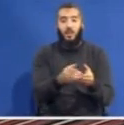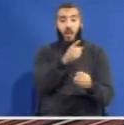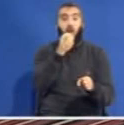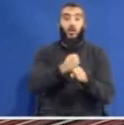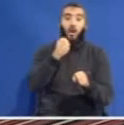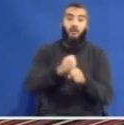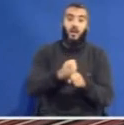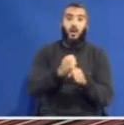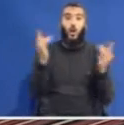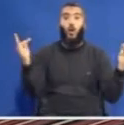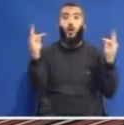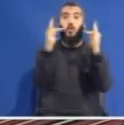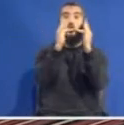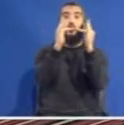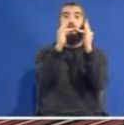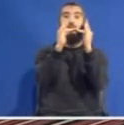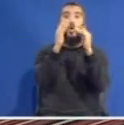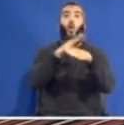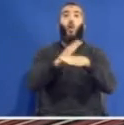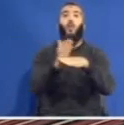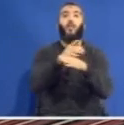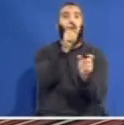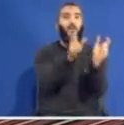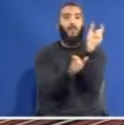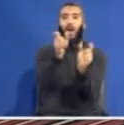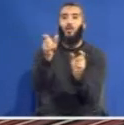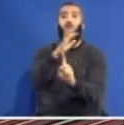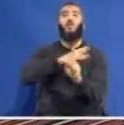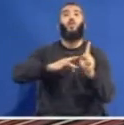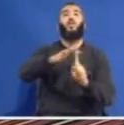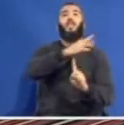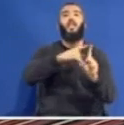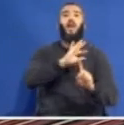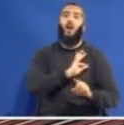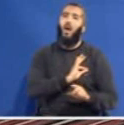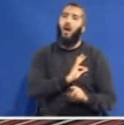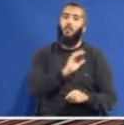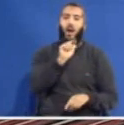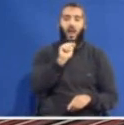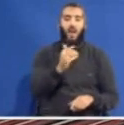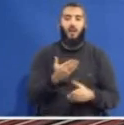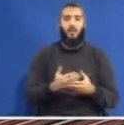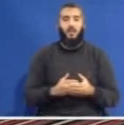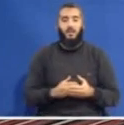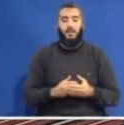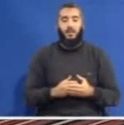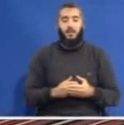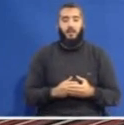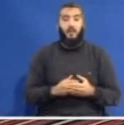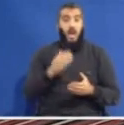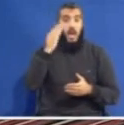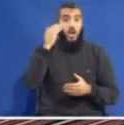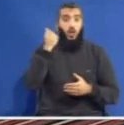جسور المحبة والمودة والتعاطف والتراحم بين المؤمنين. مثل